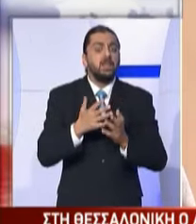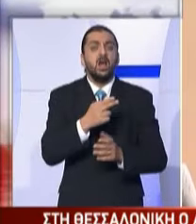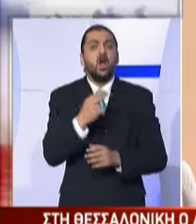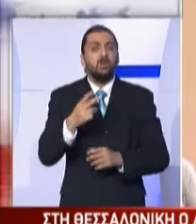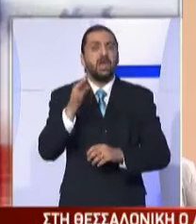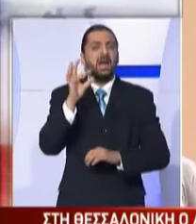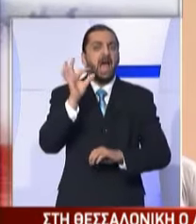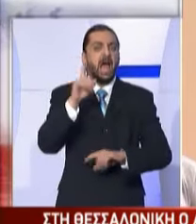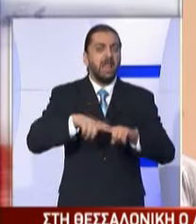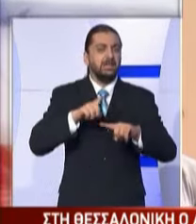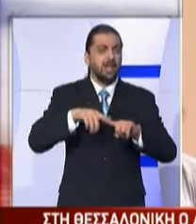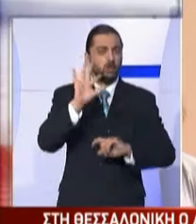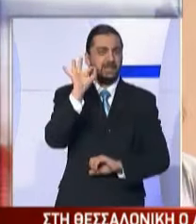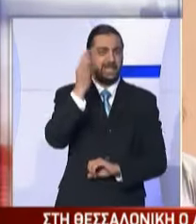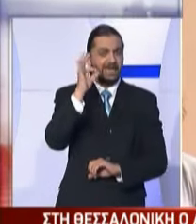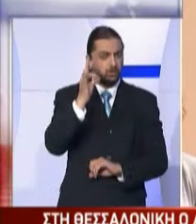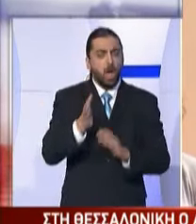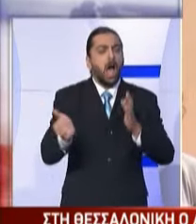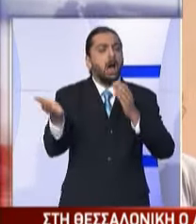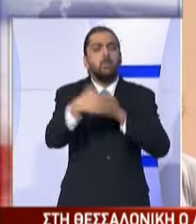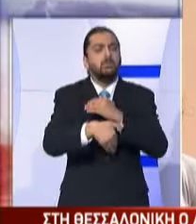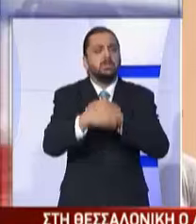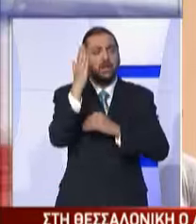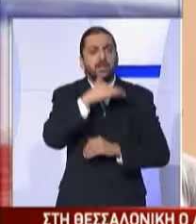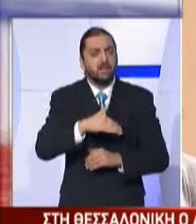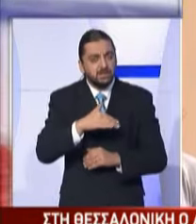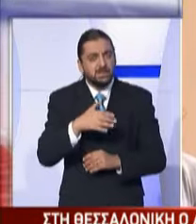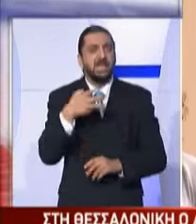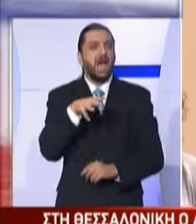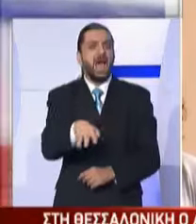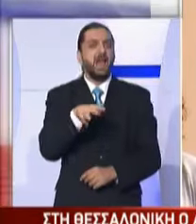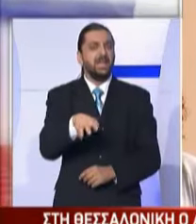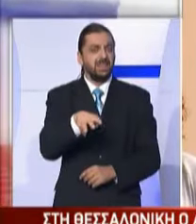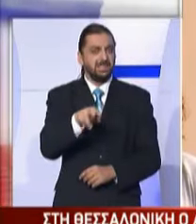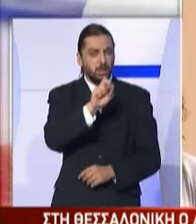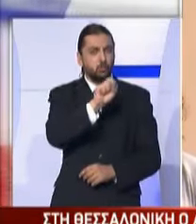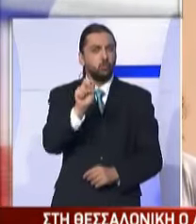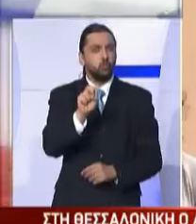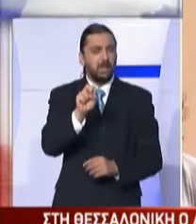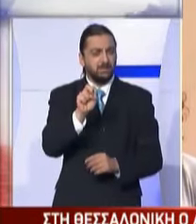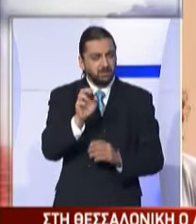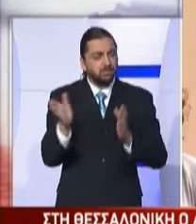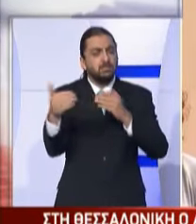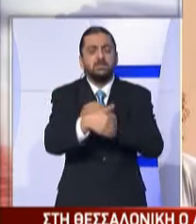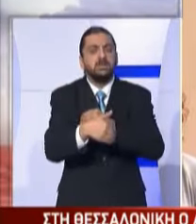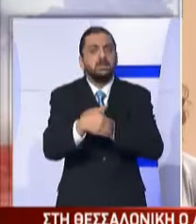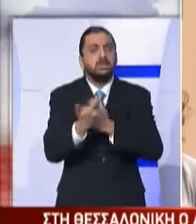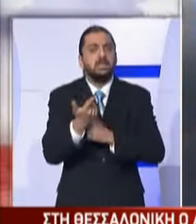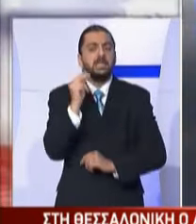του Χρυσού, πίσω από την υπόθεση της Χαλκιδικής, των Σκουριών, κρύβεται το κέρδος.